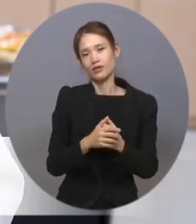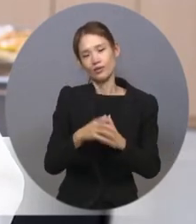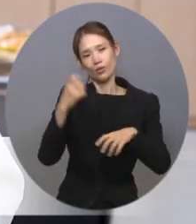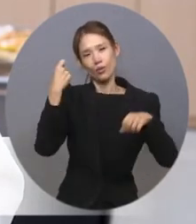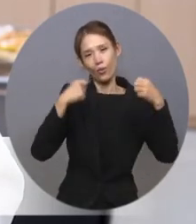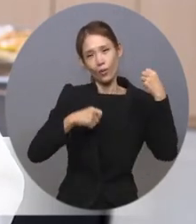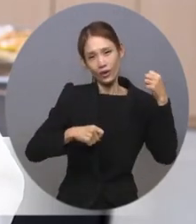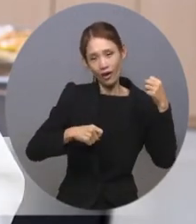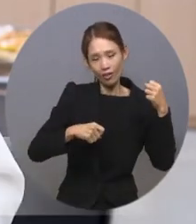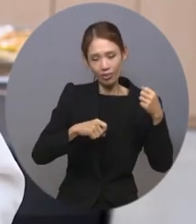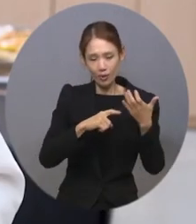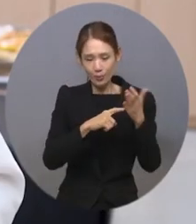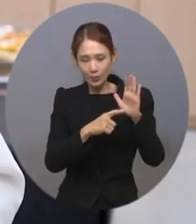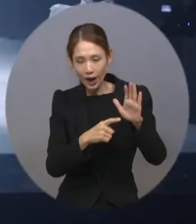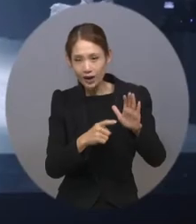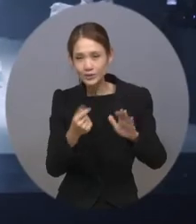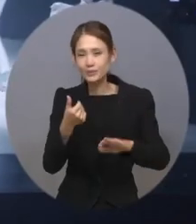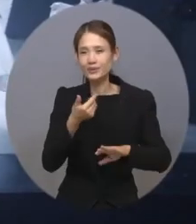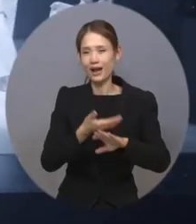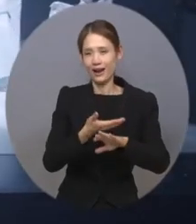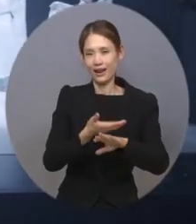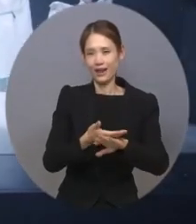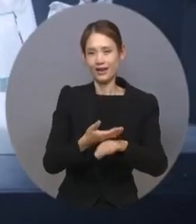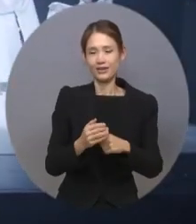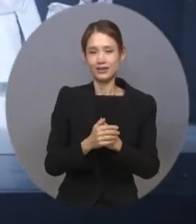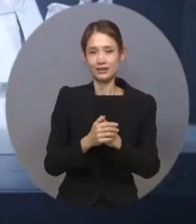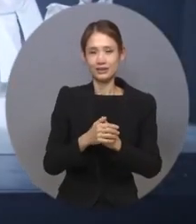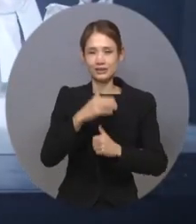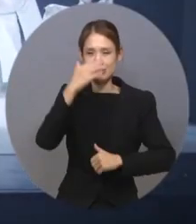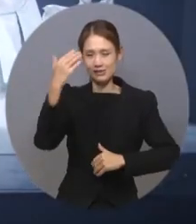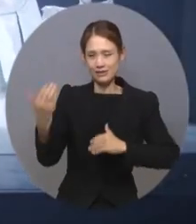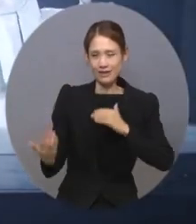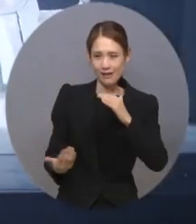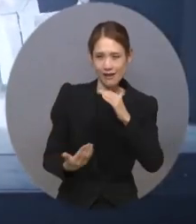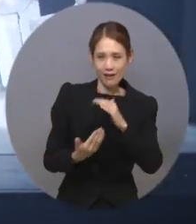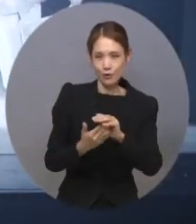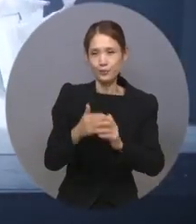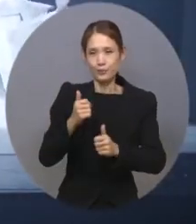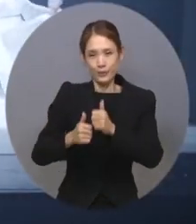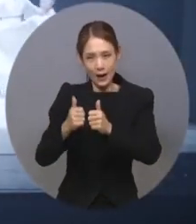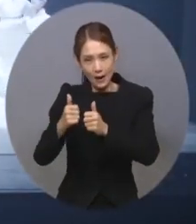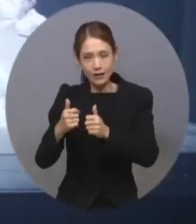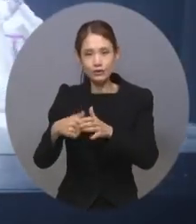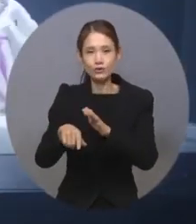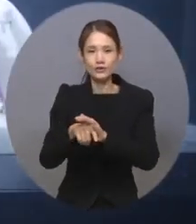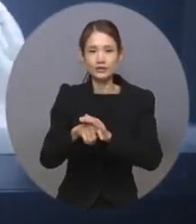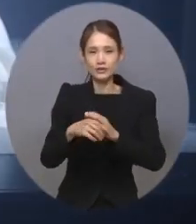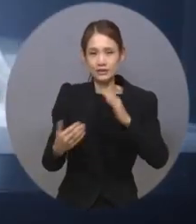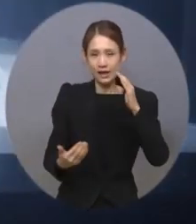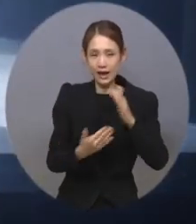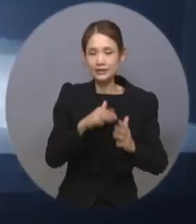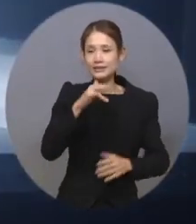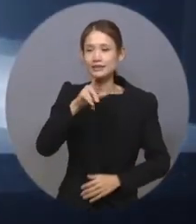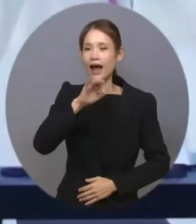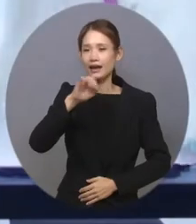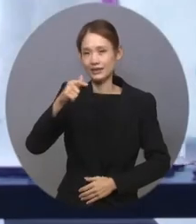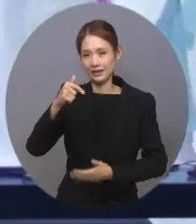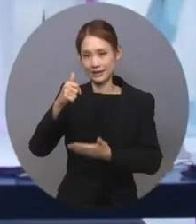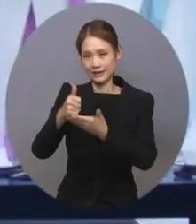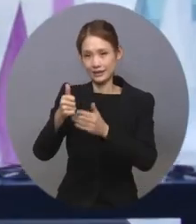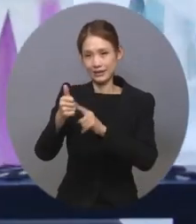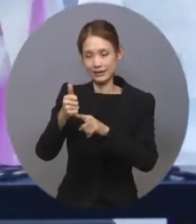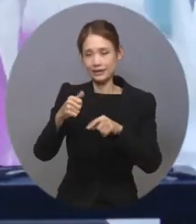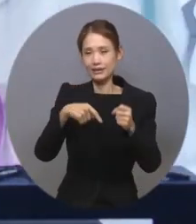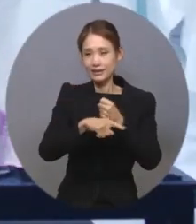공연은 그거하고 조금 달랐습니다. 최고의 경지를 향해 달려가는 사람을 뜻하는 장인을 중심으로